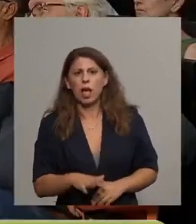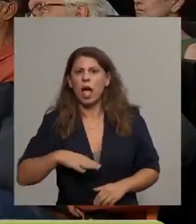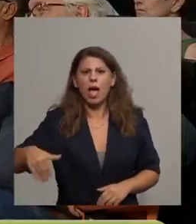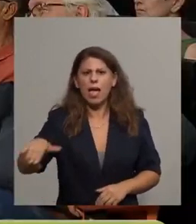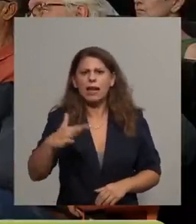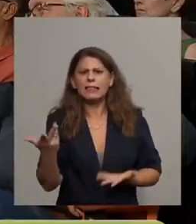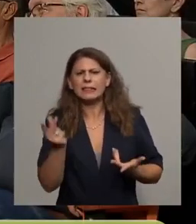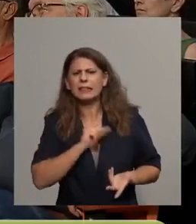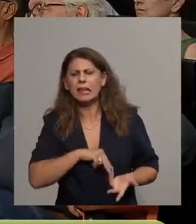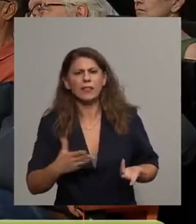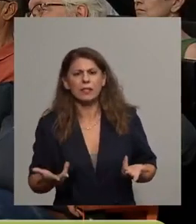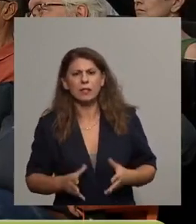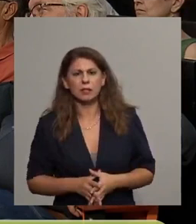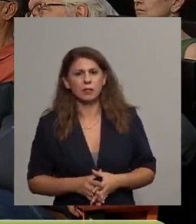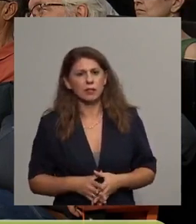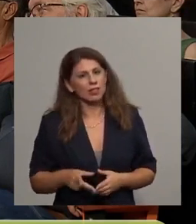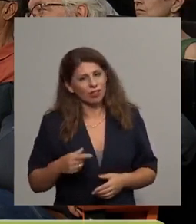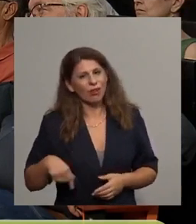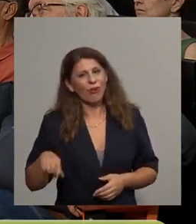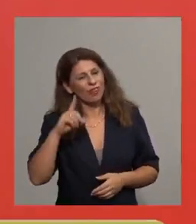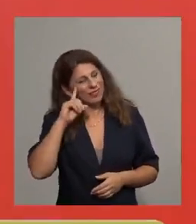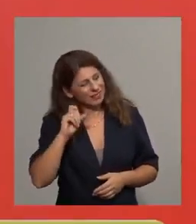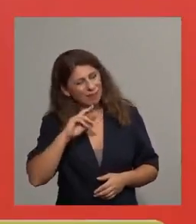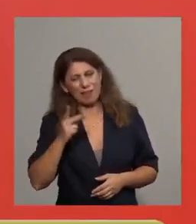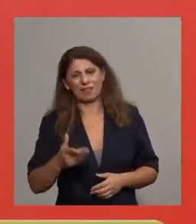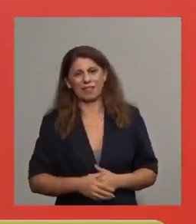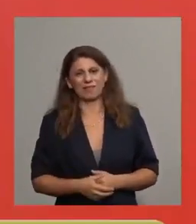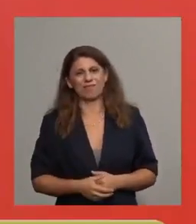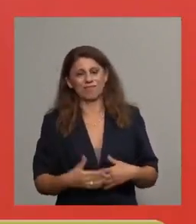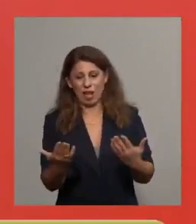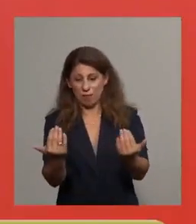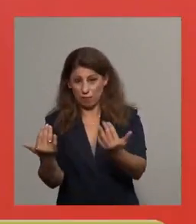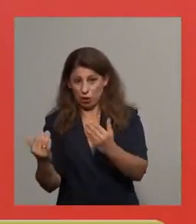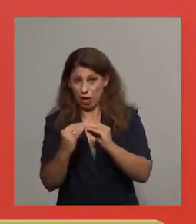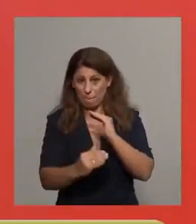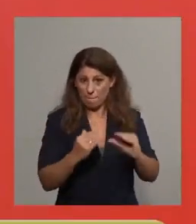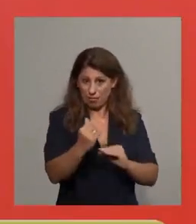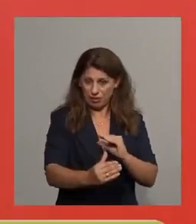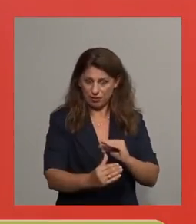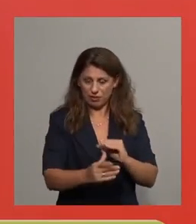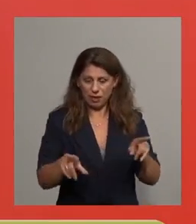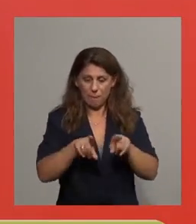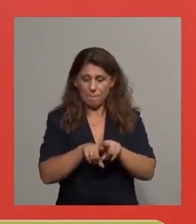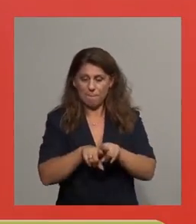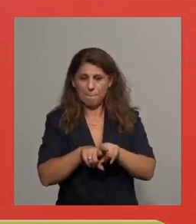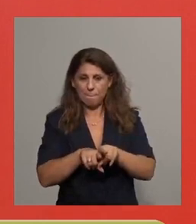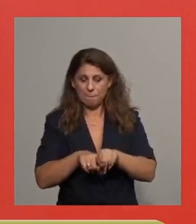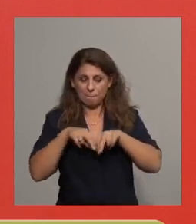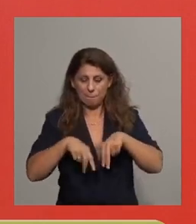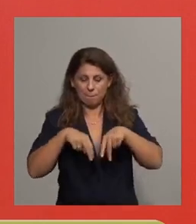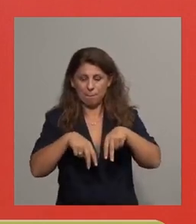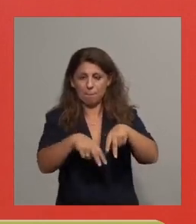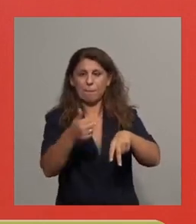λαός. Όλοι βέβαια ξέρουμε την απάντηση. Η προσέλκυση επενδύσεων συμβαδίζει μόνο με